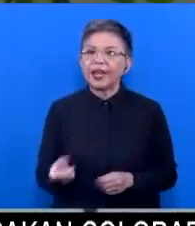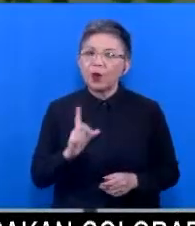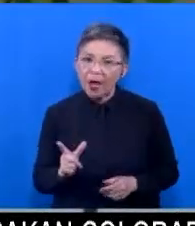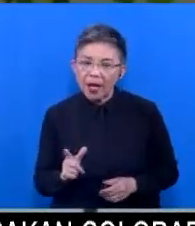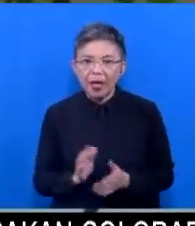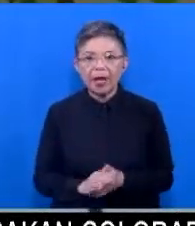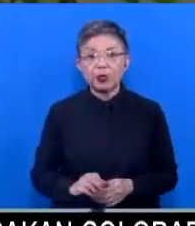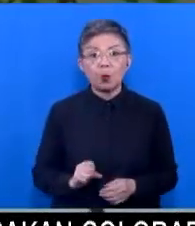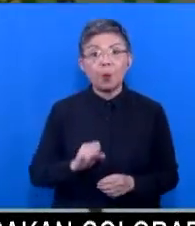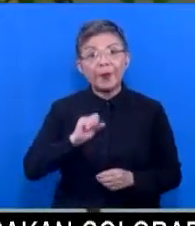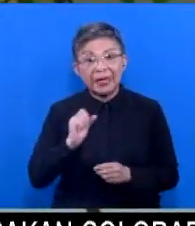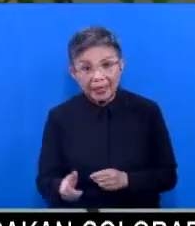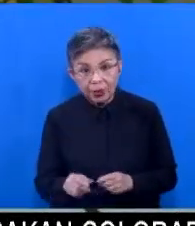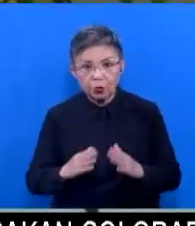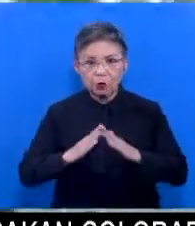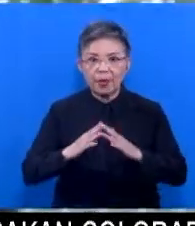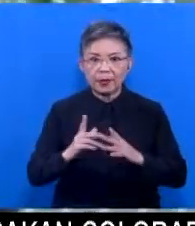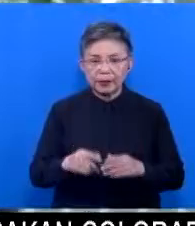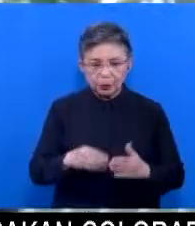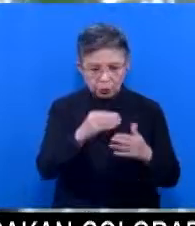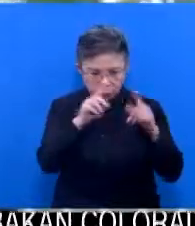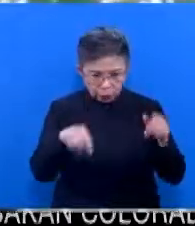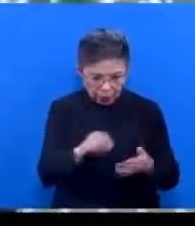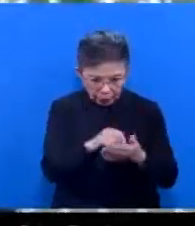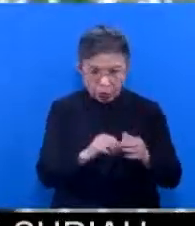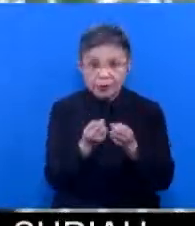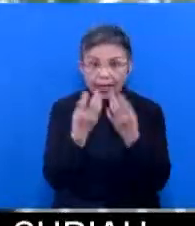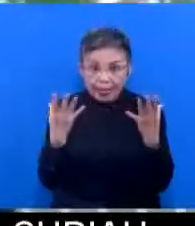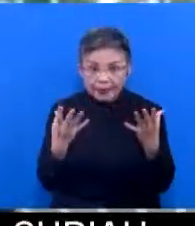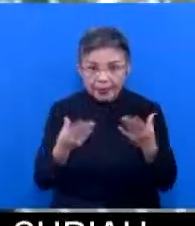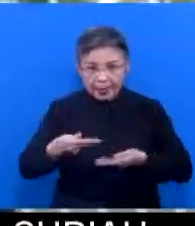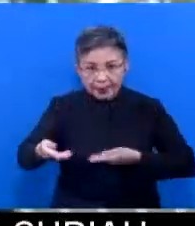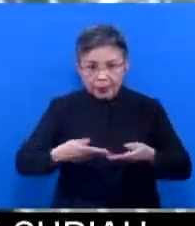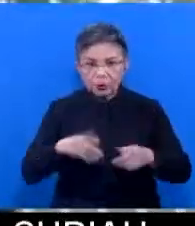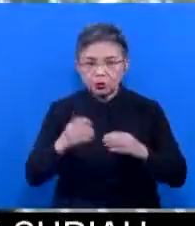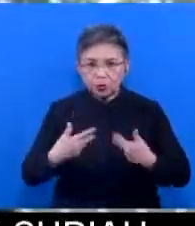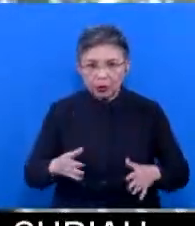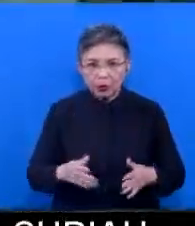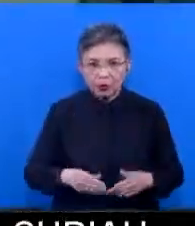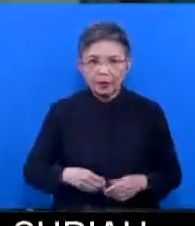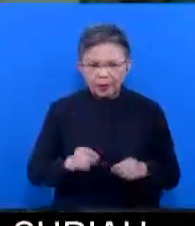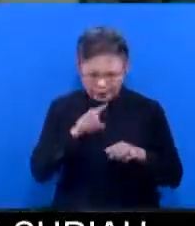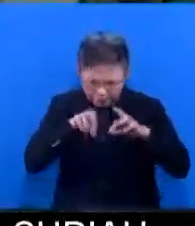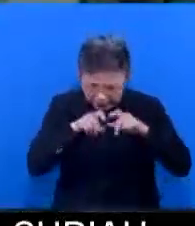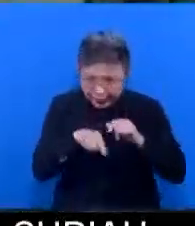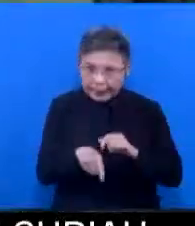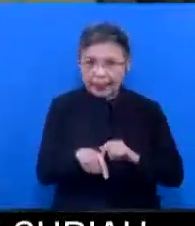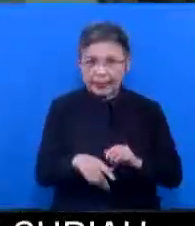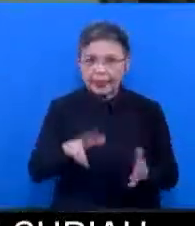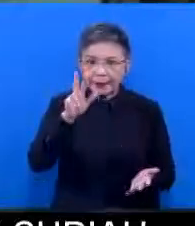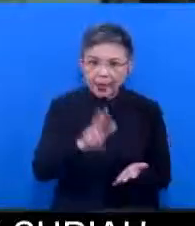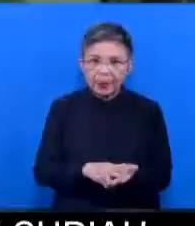survei. Pastikan tidak ada kekurangan surat-menyurat dan transaksi sudah dilakukan dengan baik dan